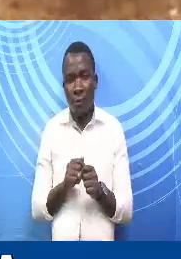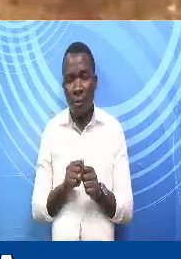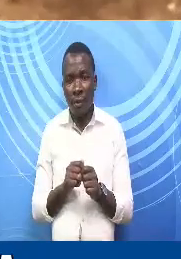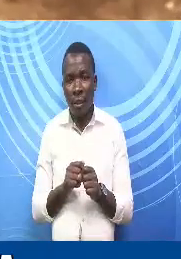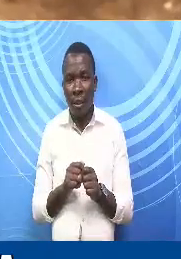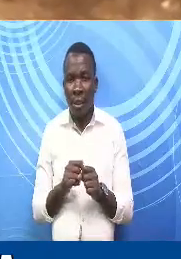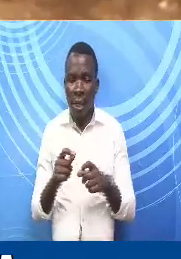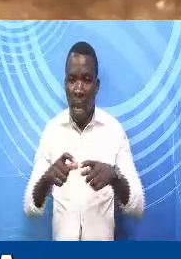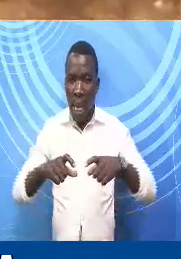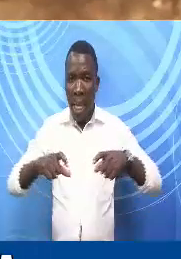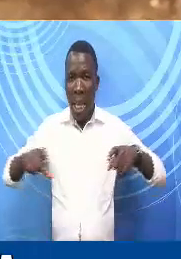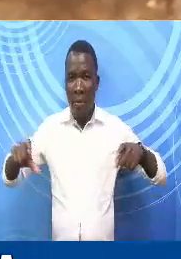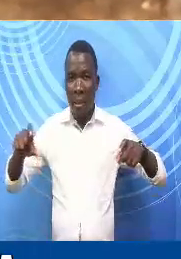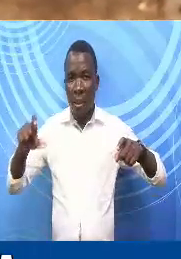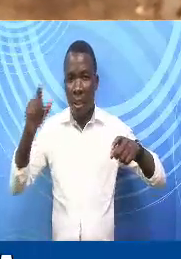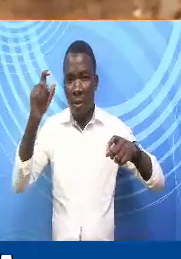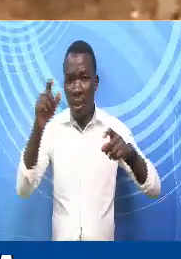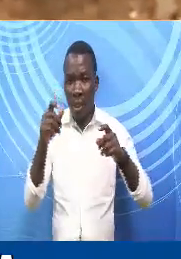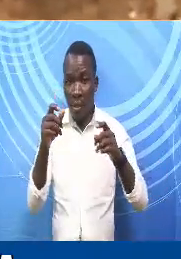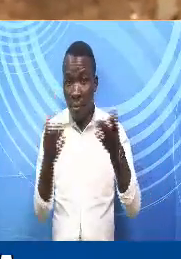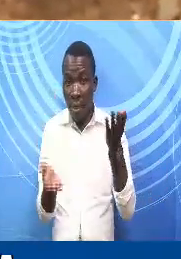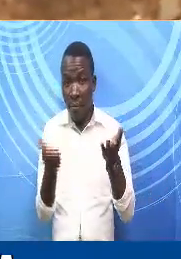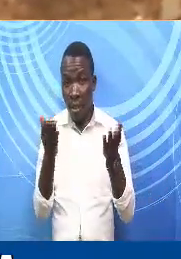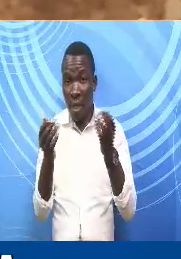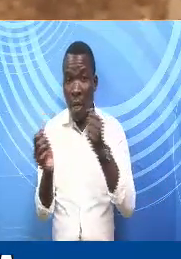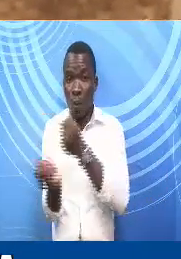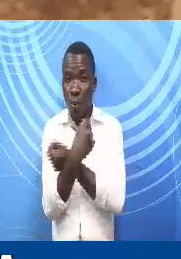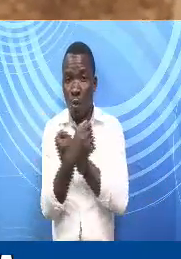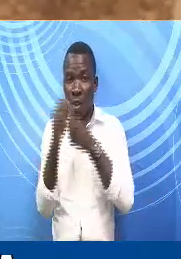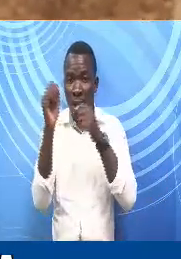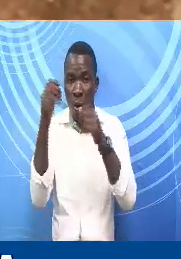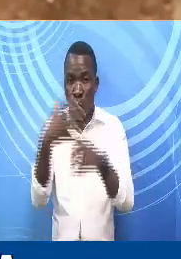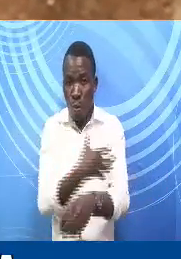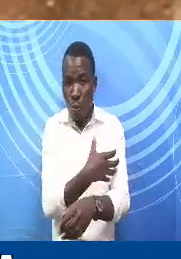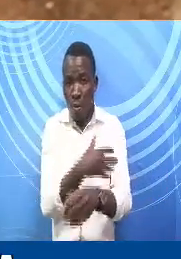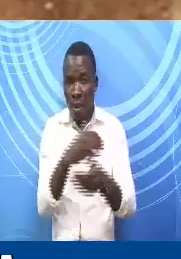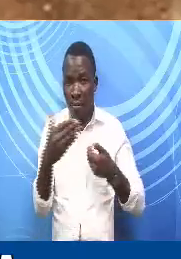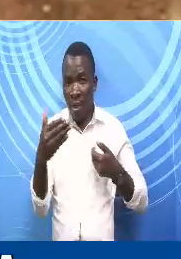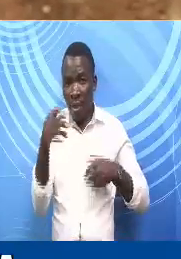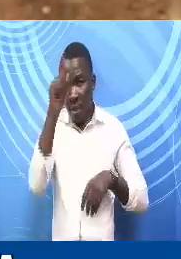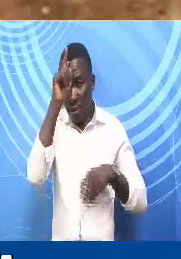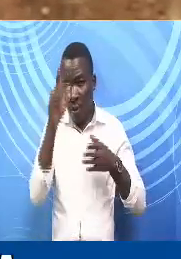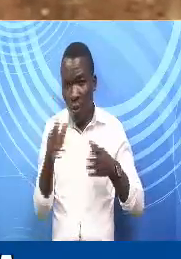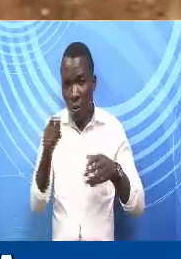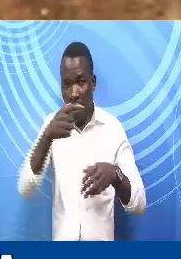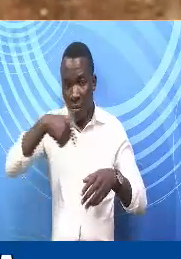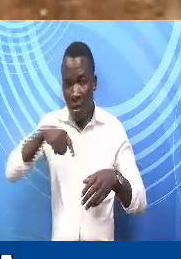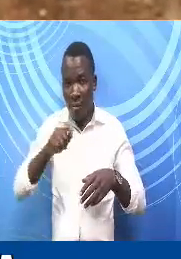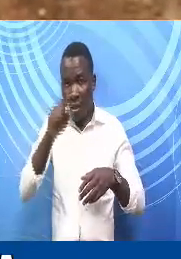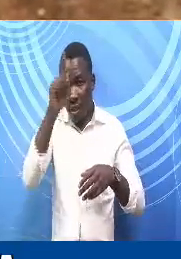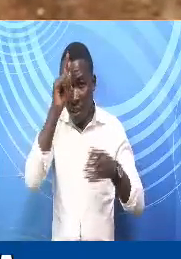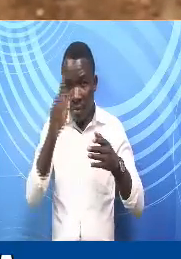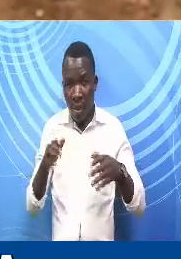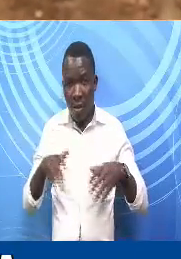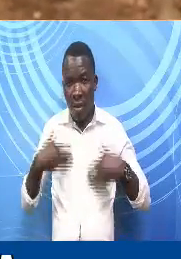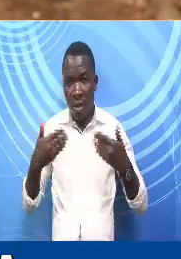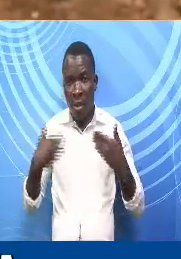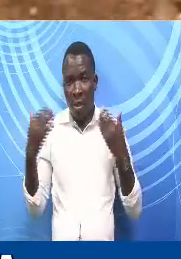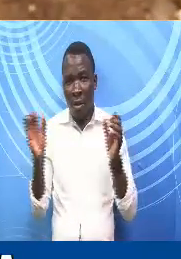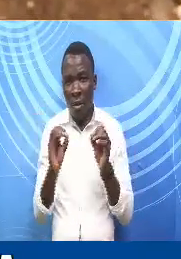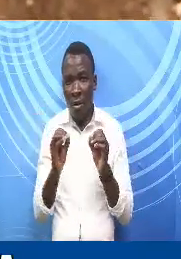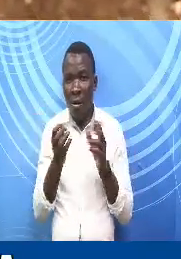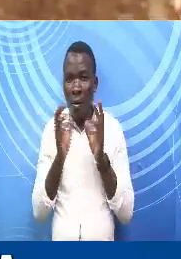byenda nuko aturusha ubushobozi ubwo bushobozi rero imbere y'abaturage twebwe abaturage ntabwo bidushimishije kubona amazi